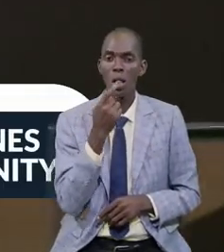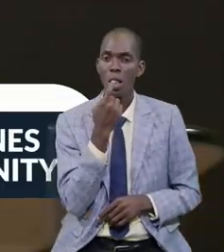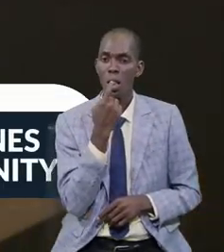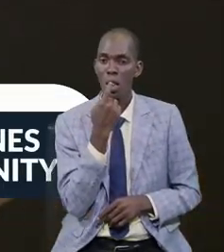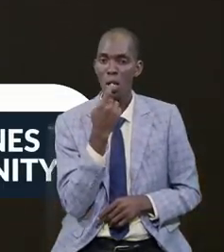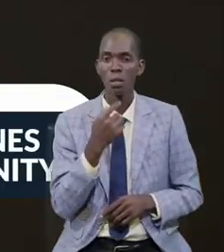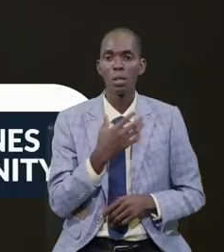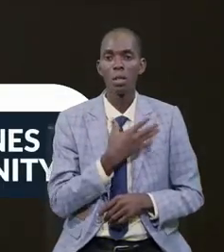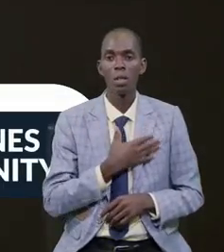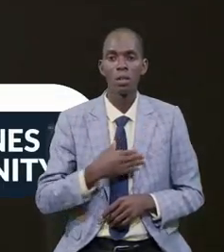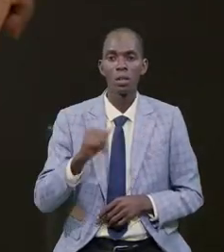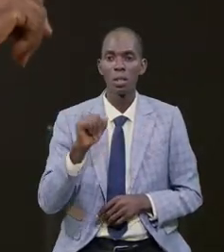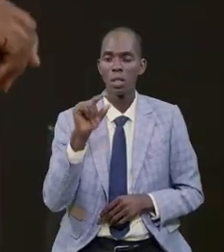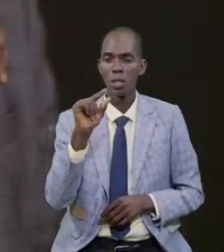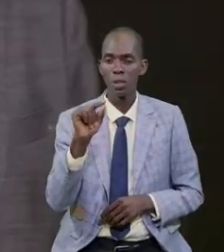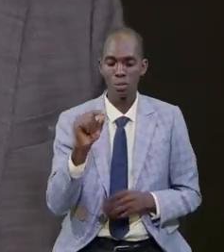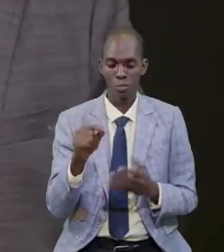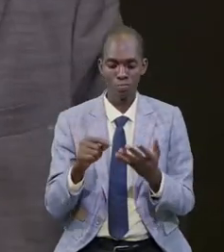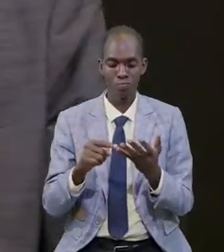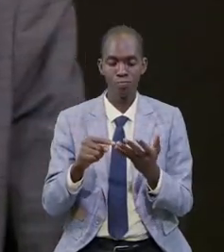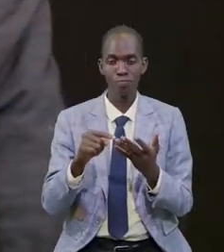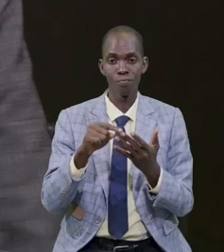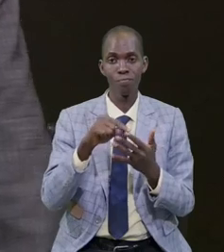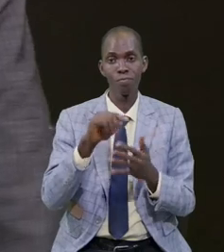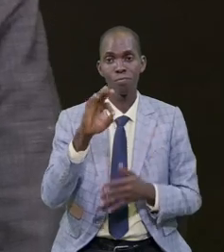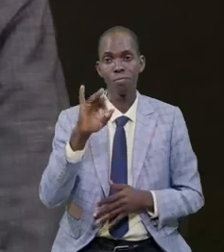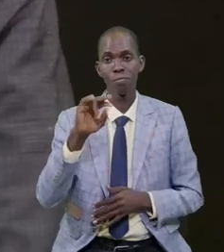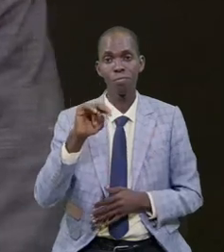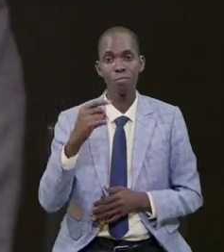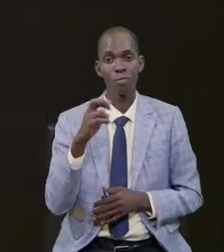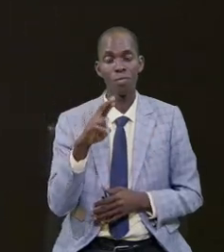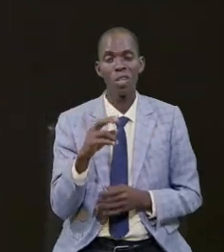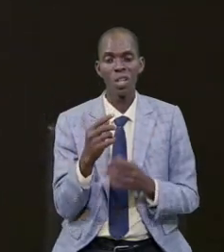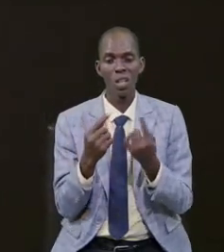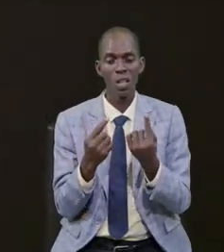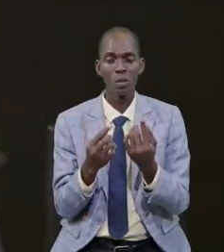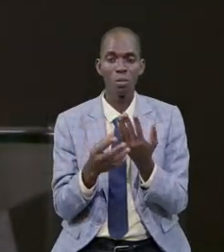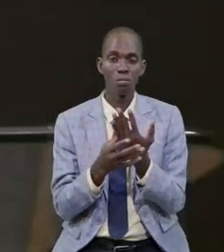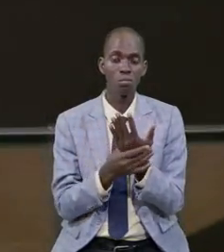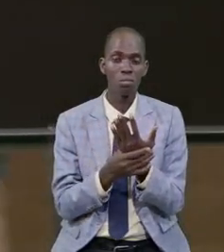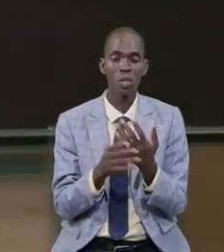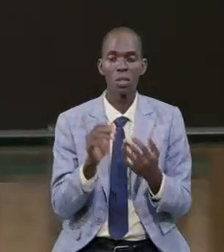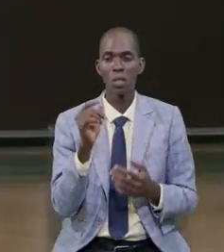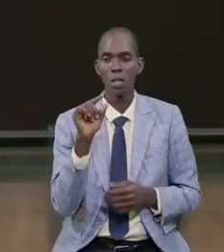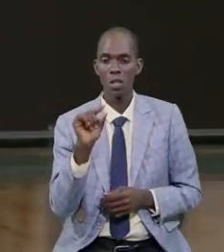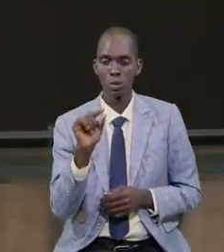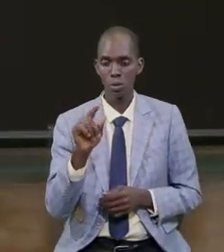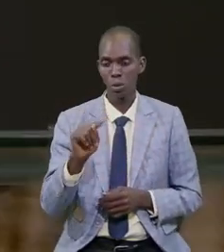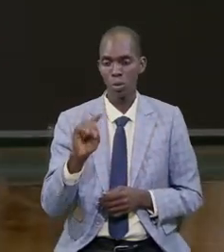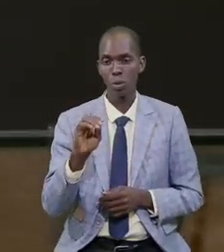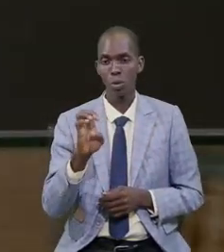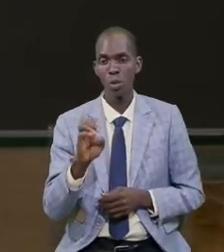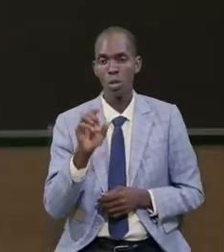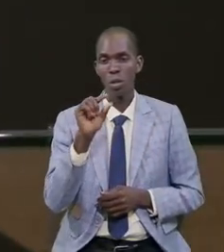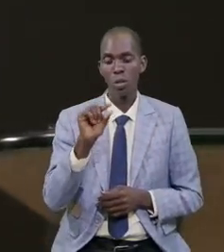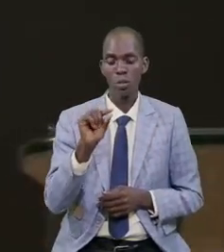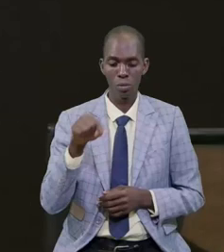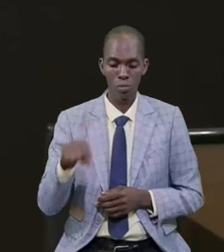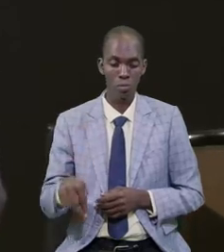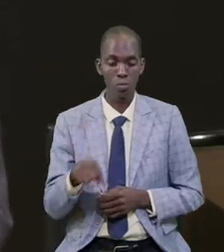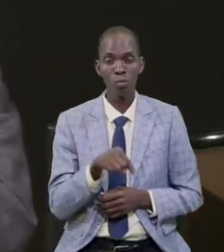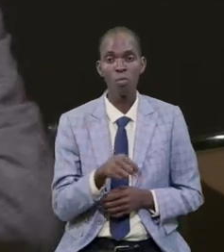langue, un petit doigt, une petite main, un petit orteil, un petit